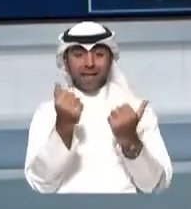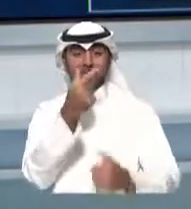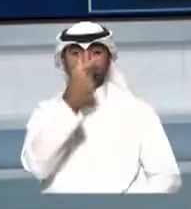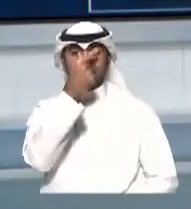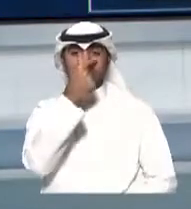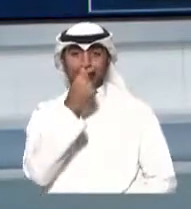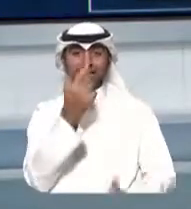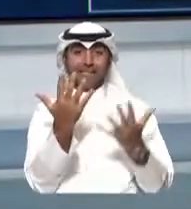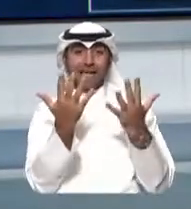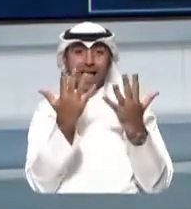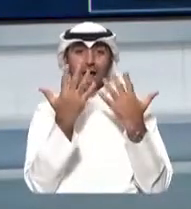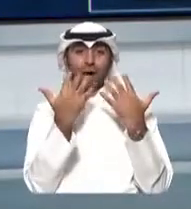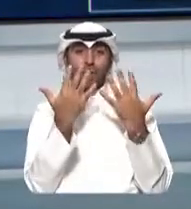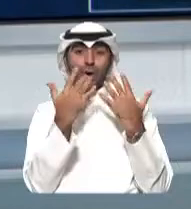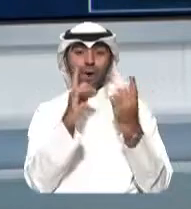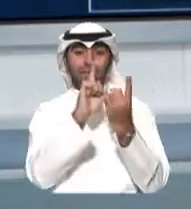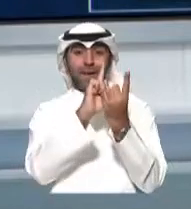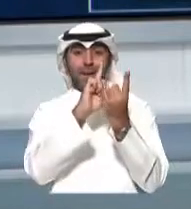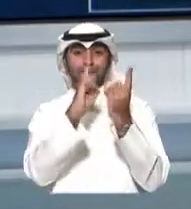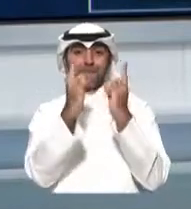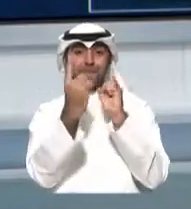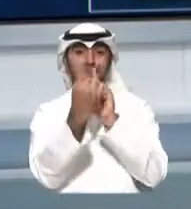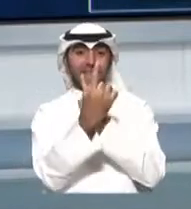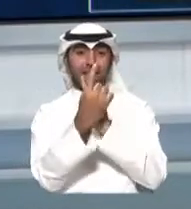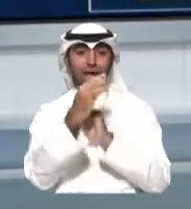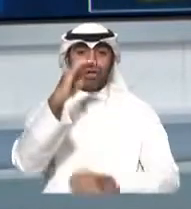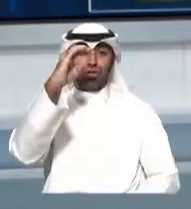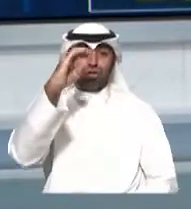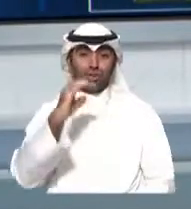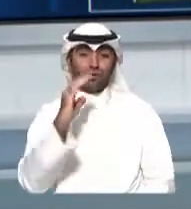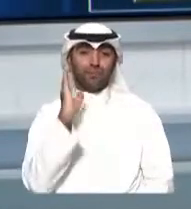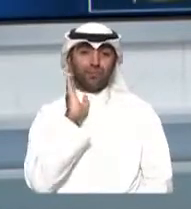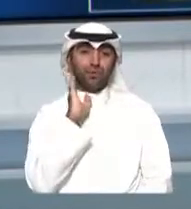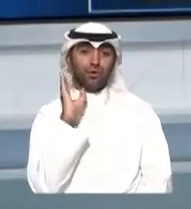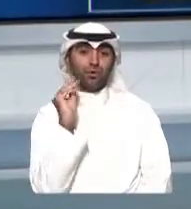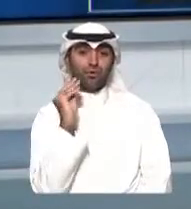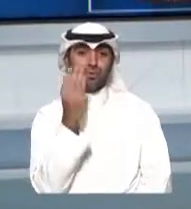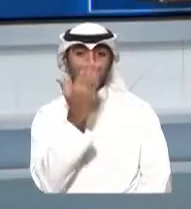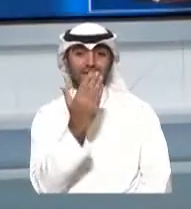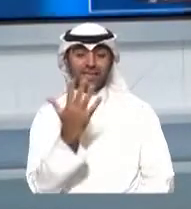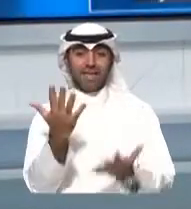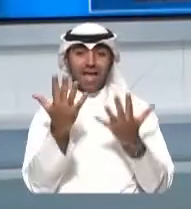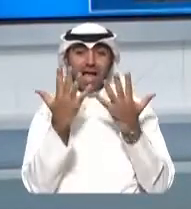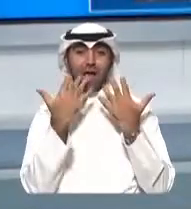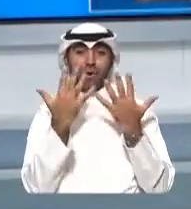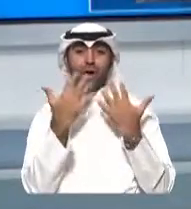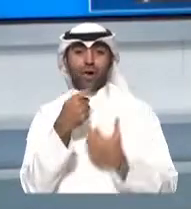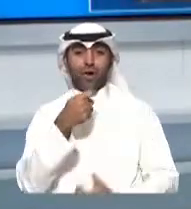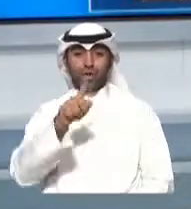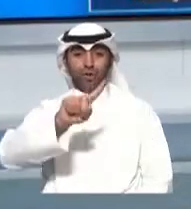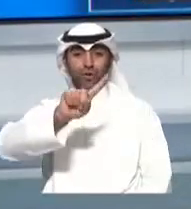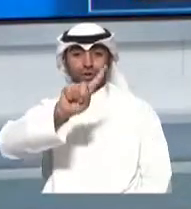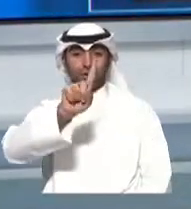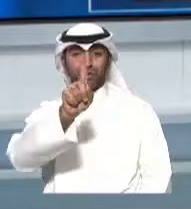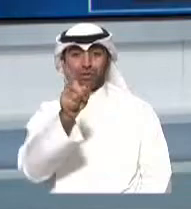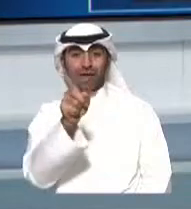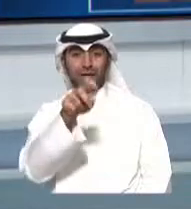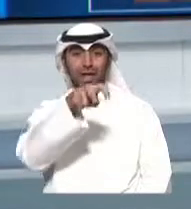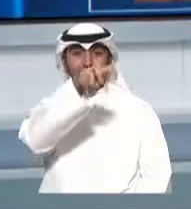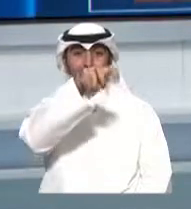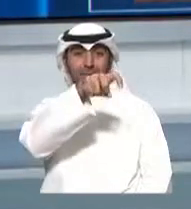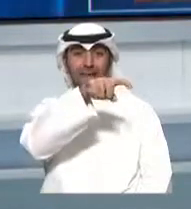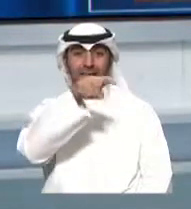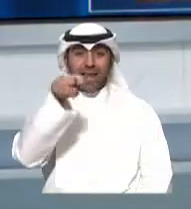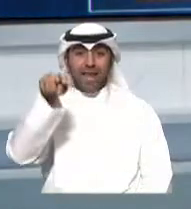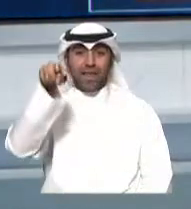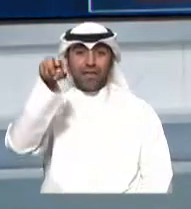خفيفة إلى معتدلة من 8 إلى 28 كيلو متر في الساعة، والبحر راح يكون خفيف إلى معتدل الموج من 1 إلى 3 قدم، فالأجواء جدا مناسبة. أجواء حارة مستمرة